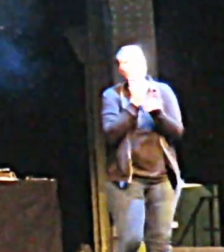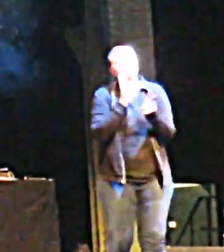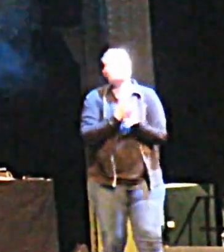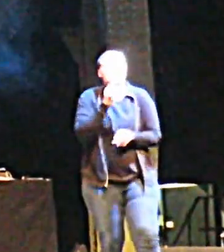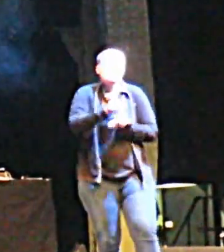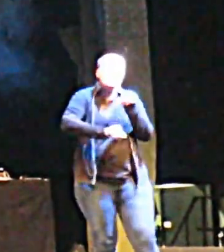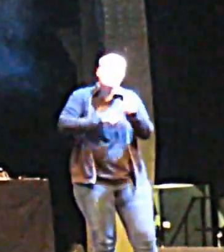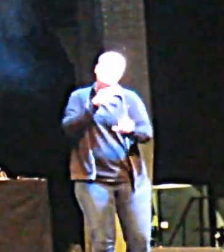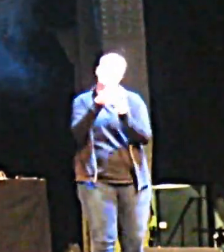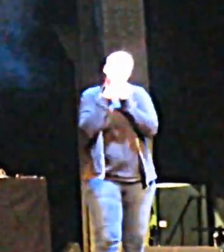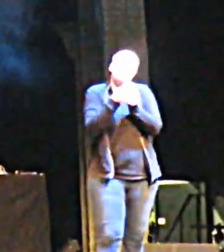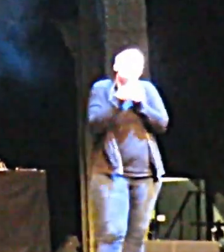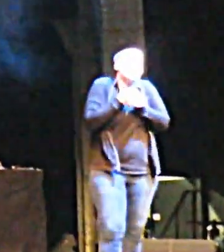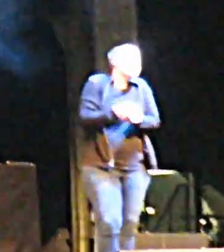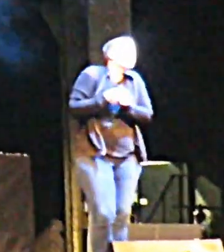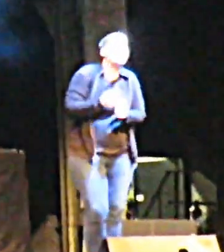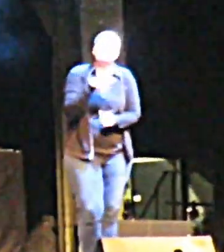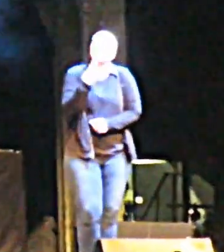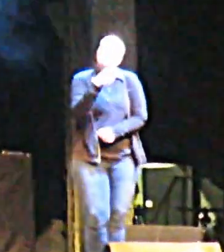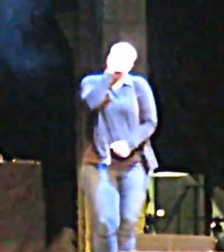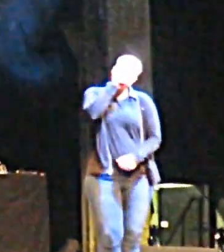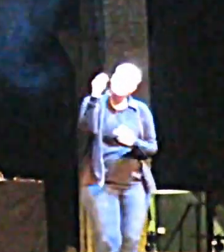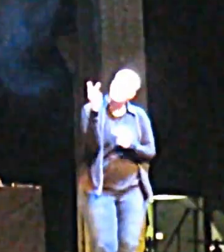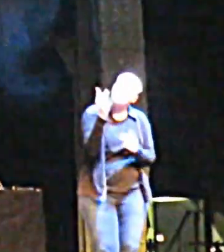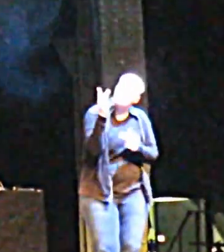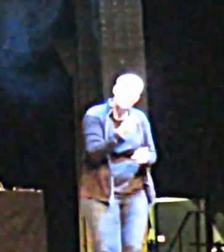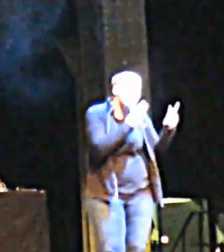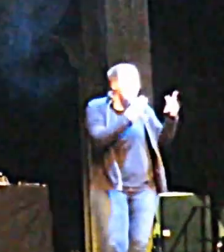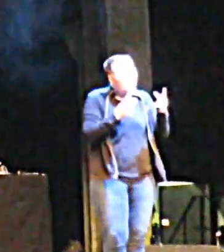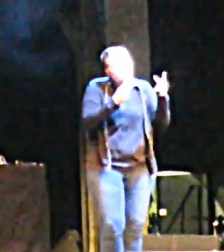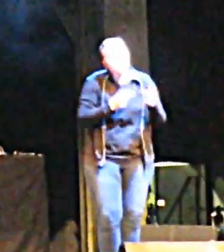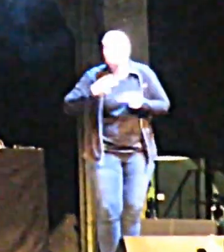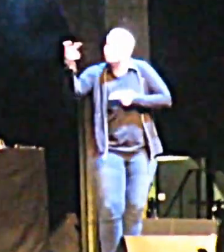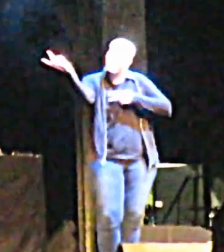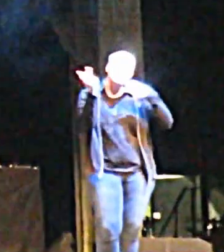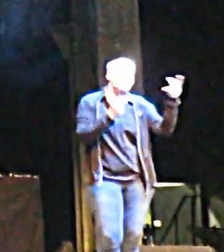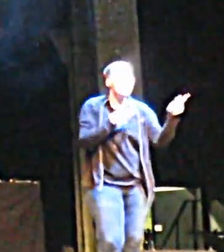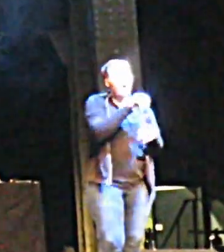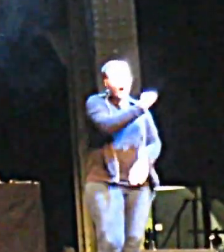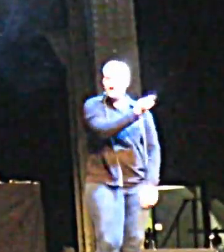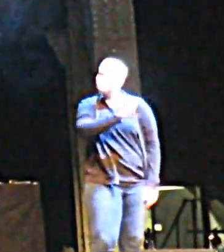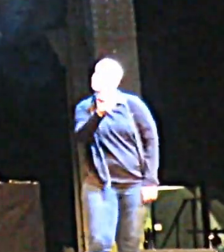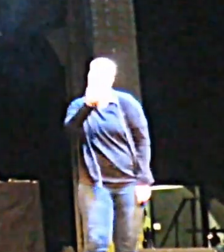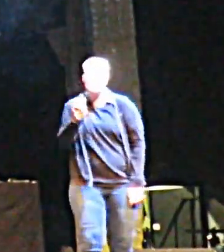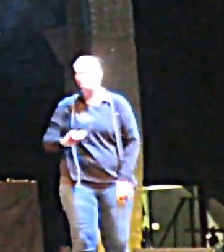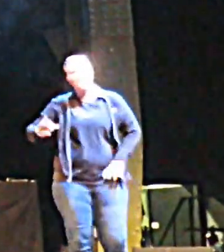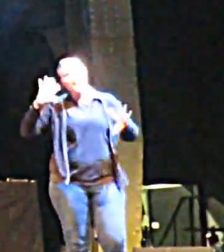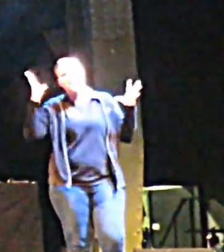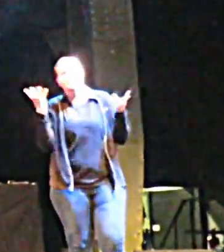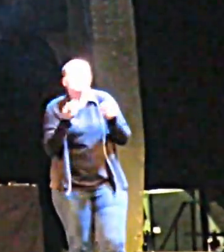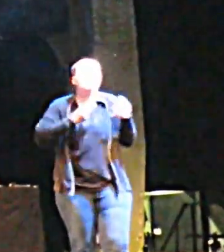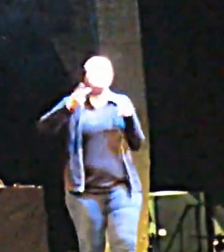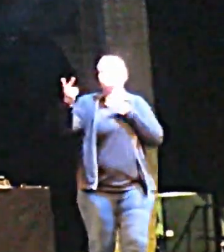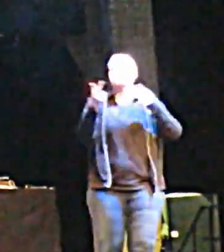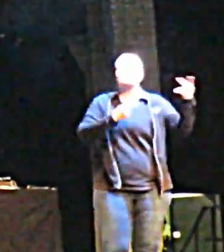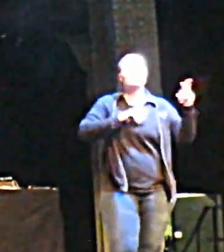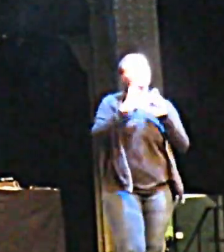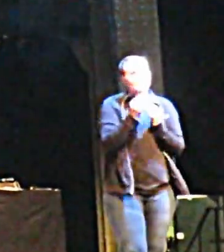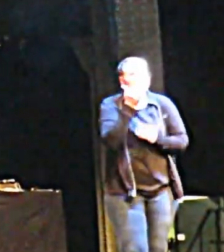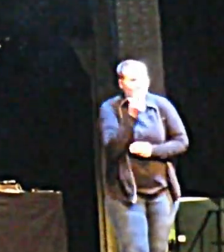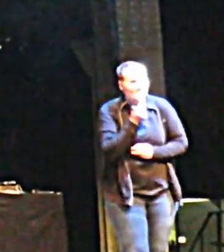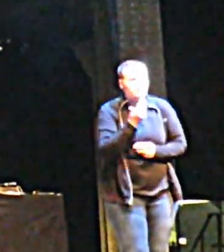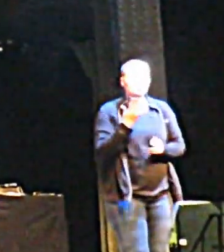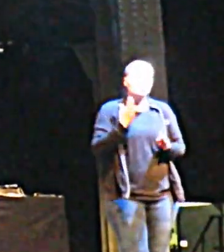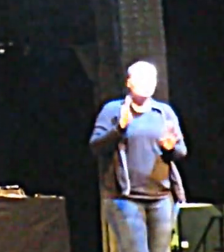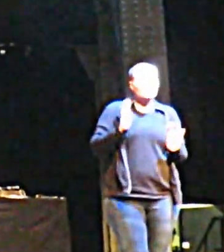diese Logistik, die wir so durchtrieben lieben. Von A nach B oder einfach direkt nach dem Set. Rundlich, ehrlich, meistens ist freundlich. Und manchmal auch nett.